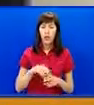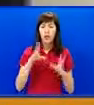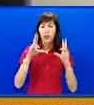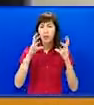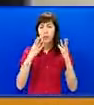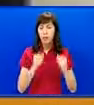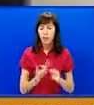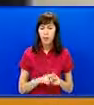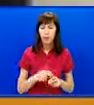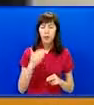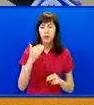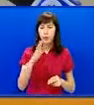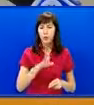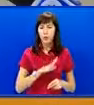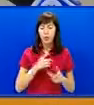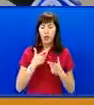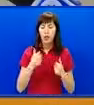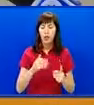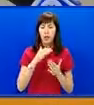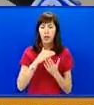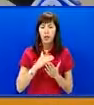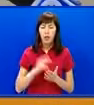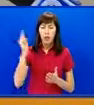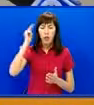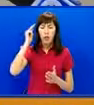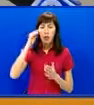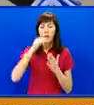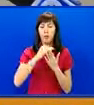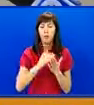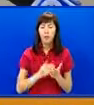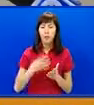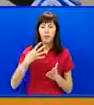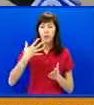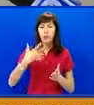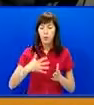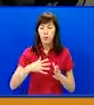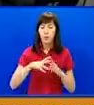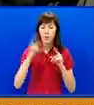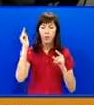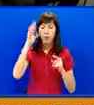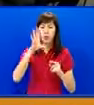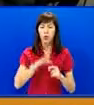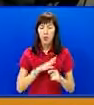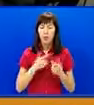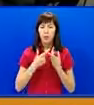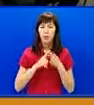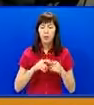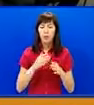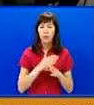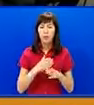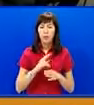дня. По первому из них стало известно, что в рамках образовательной программы в 45 городских школах были оборудованы